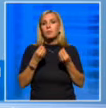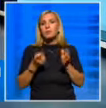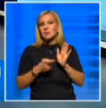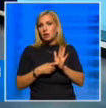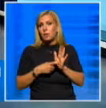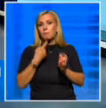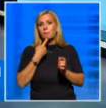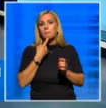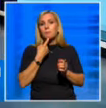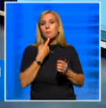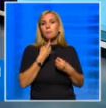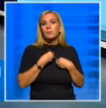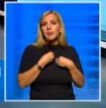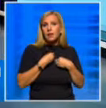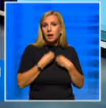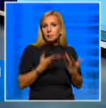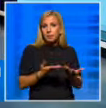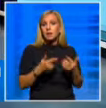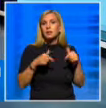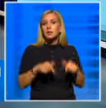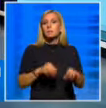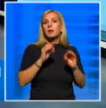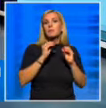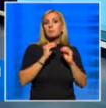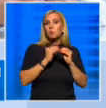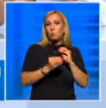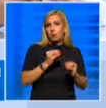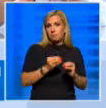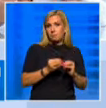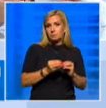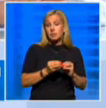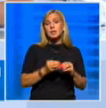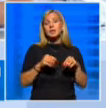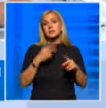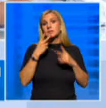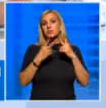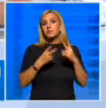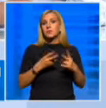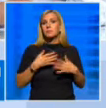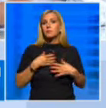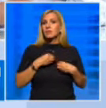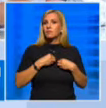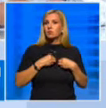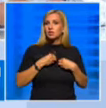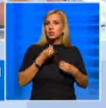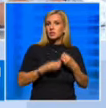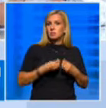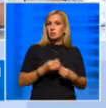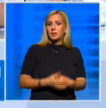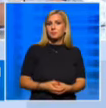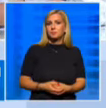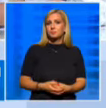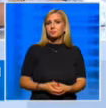има реален проблем, т.е. как се чувстват във връзка с училищата и учителите. Там ще видим дали наистина има такива усещания за проблем. Има